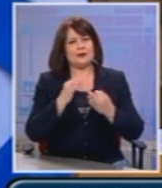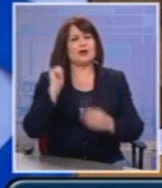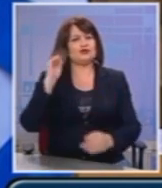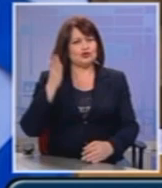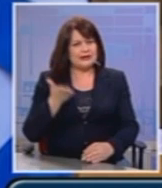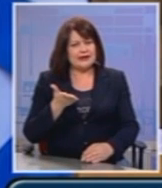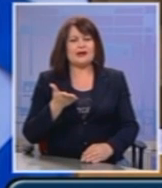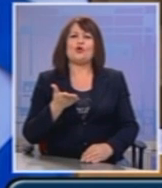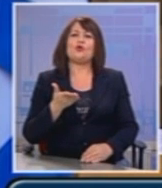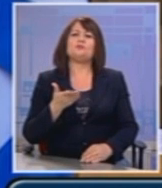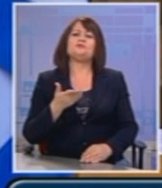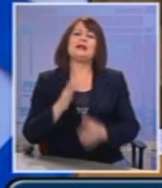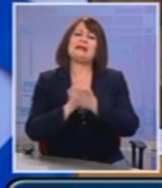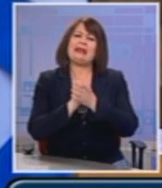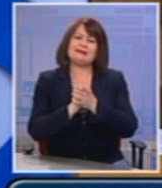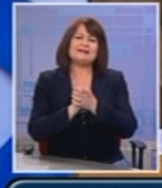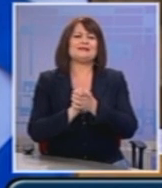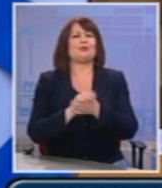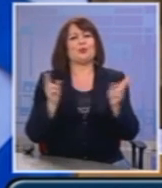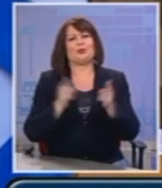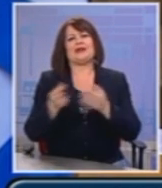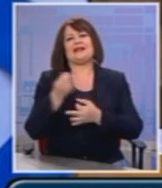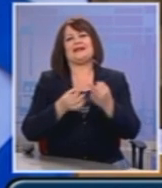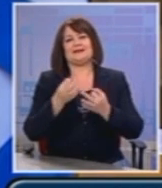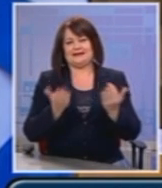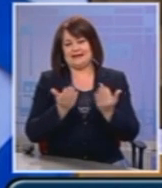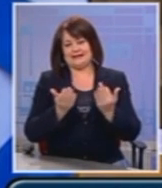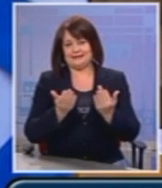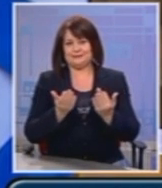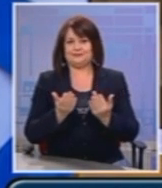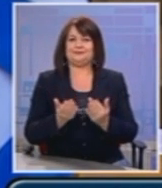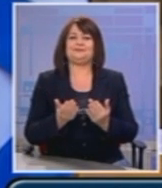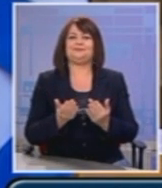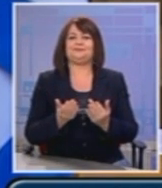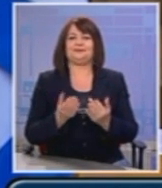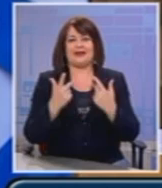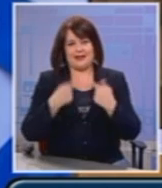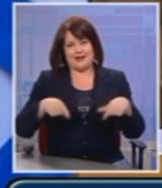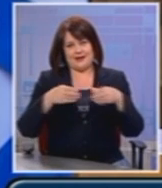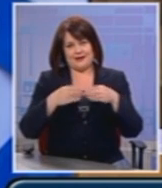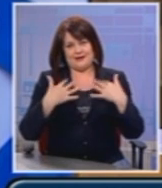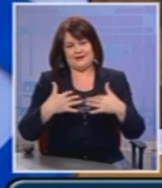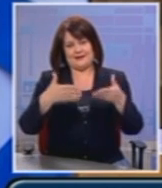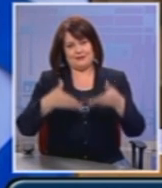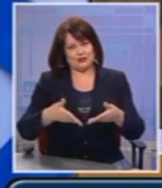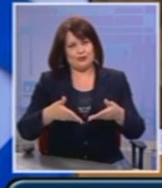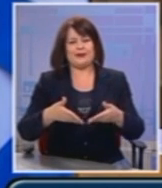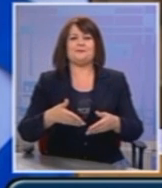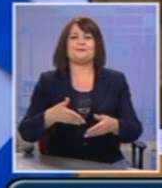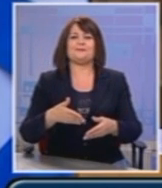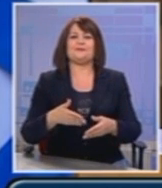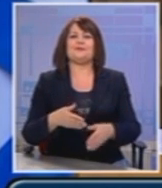εξωτερικό προκειμένου να απευθύνουν σύντομους χαιρετισμούς στην επιτροπή και στη διαδικασία